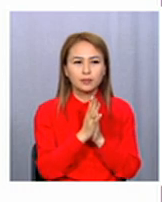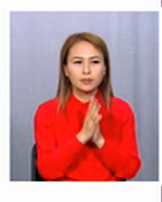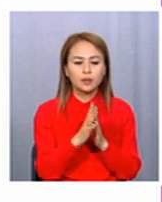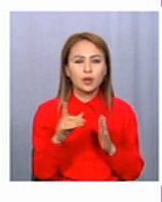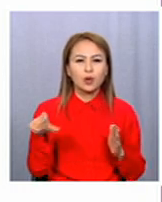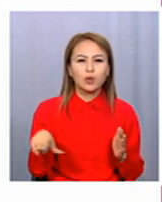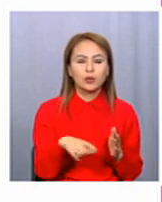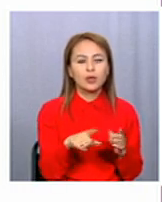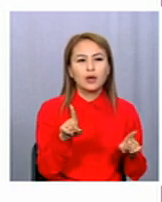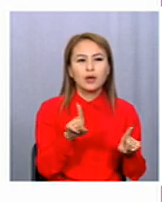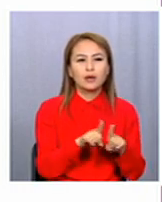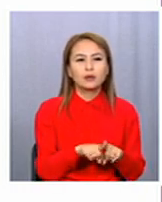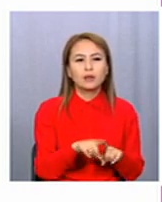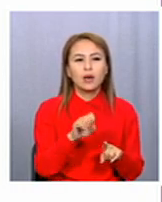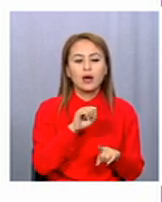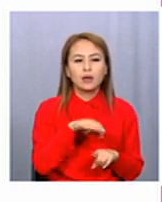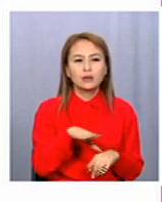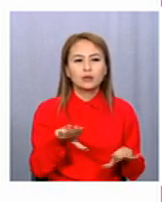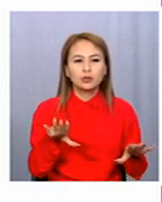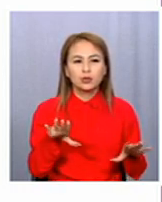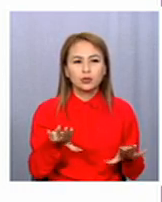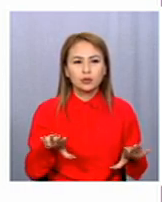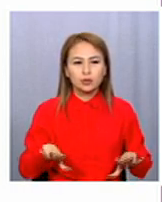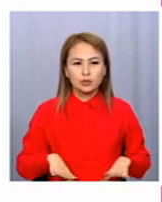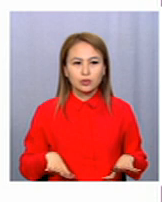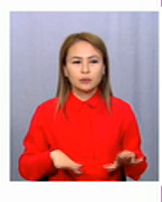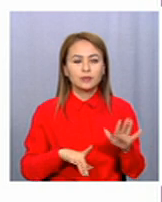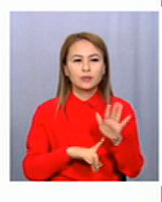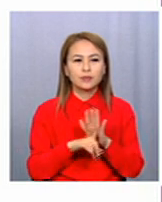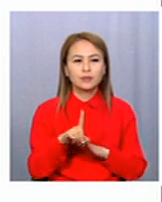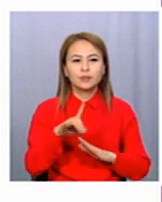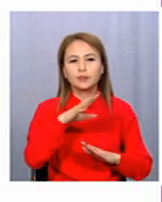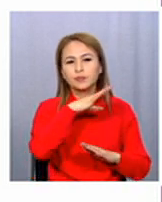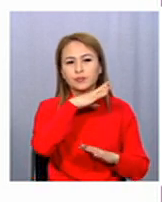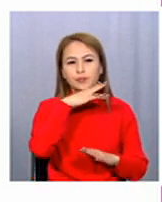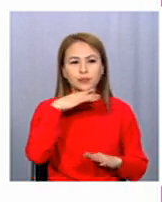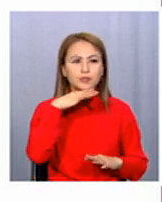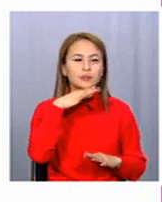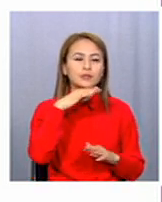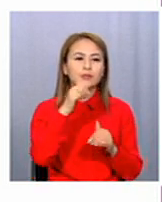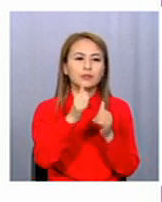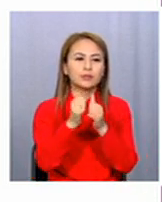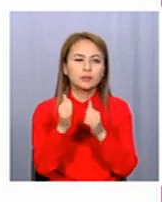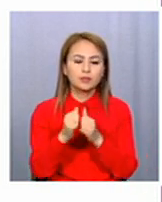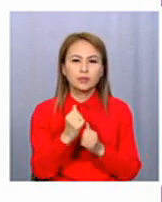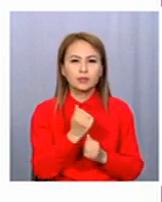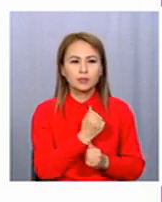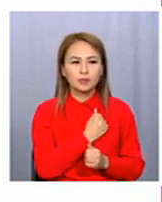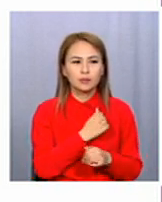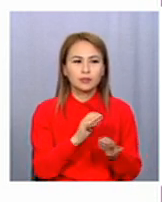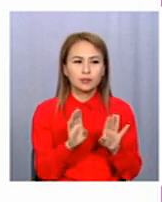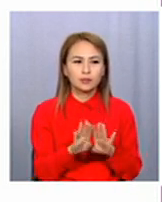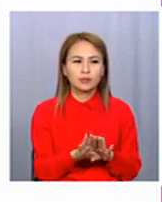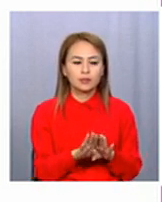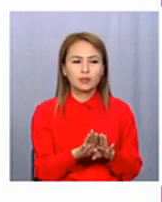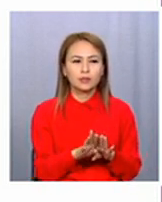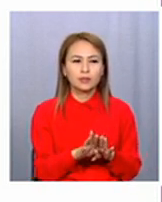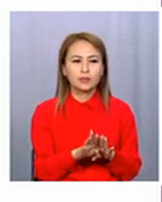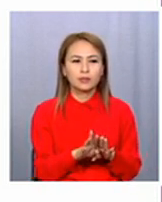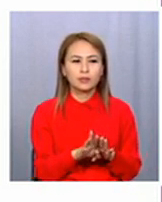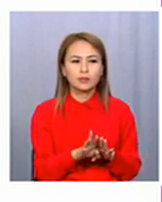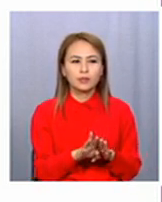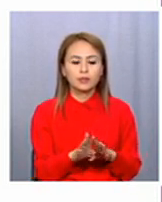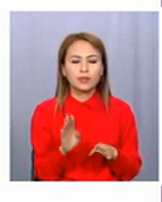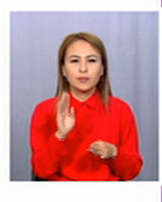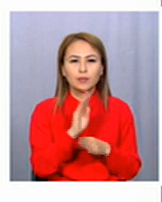әңгімесінде ат тұяғының жапырып кеткен балғын көк шөптеріне жаның ашығандай. Және де